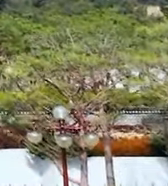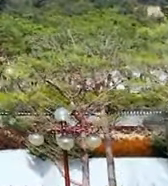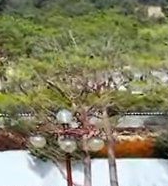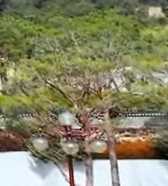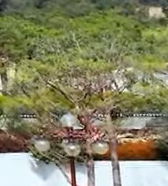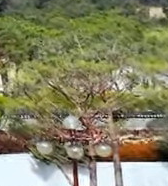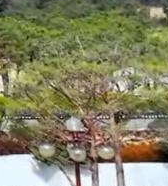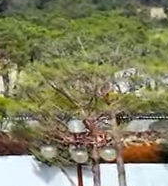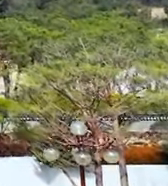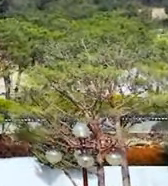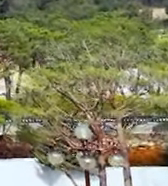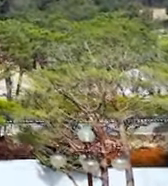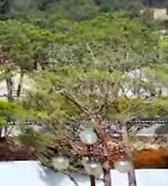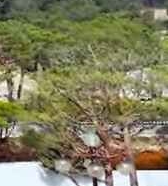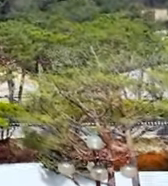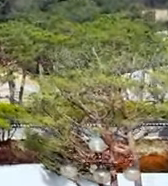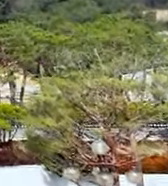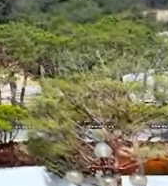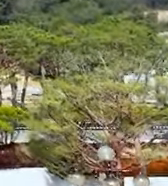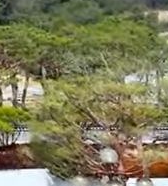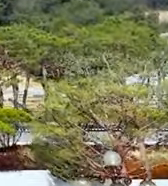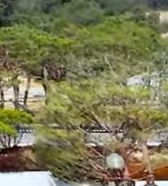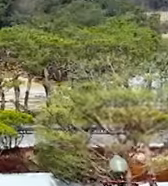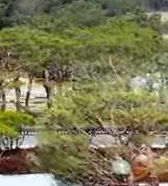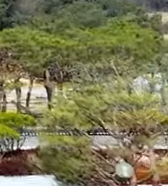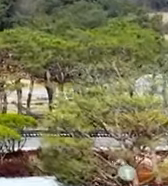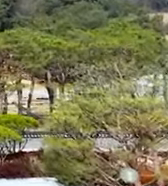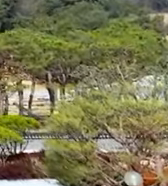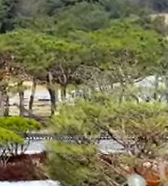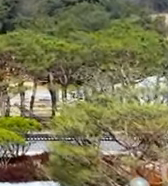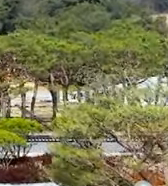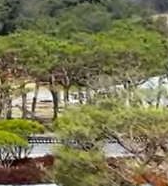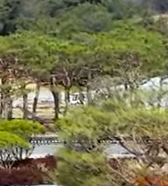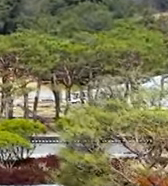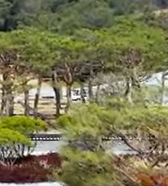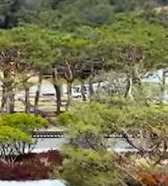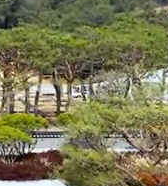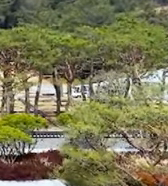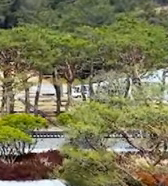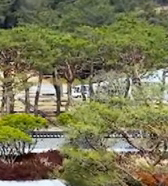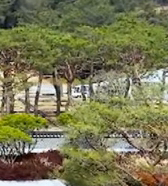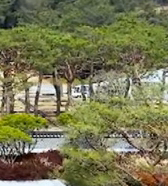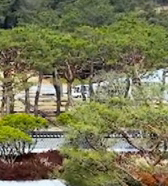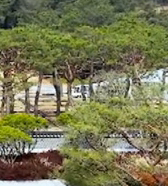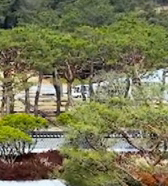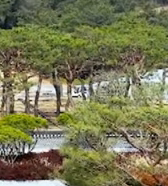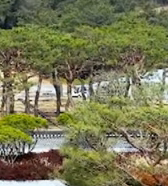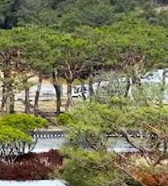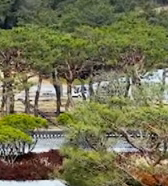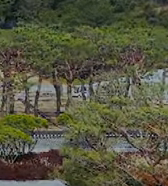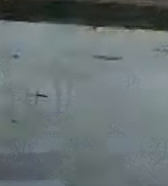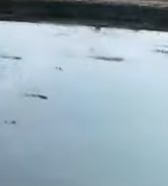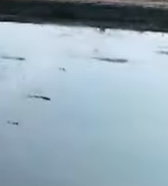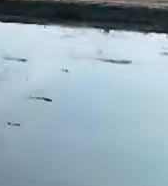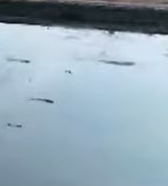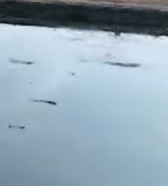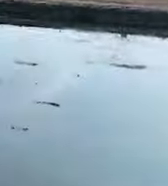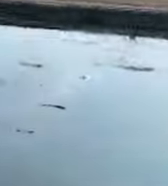광주입니다. 광주에선 사전투표가 높았는데 본투표율은 상대적으로 낮군요. 5.6%.